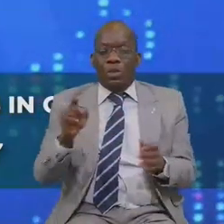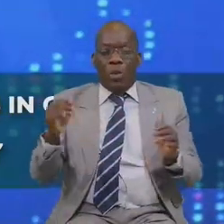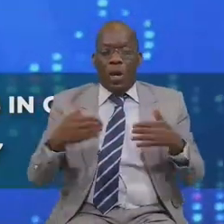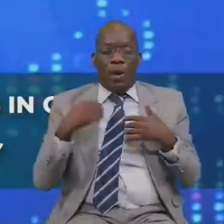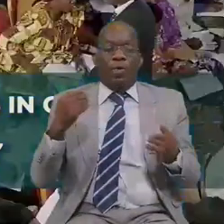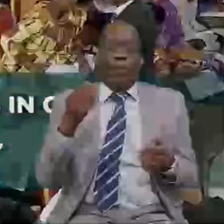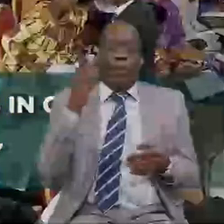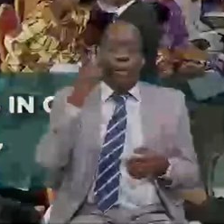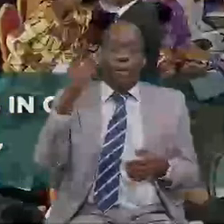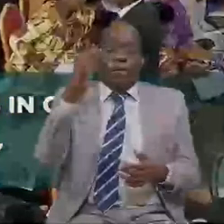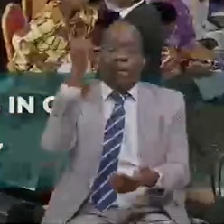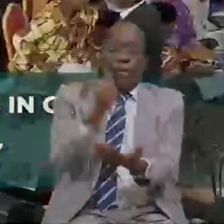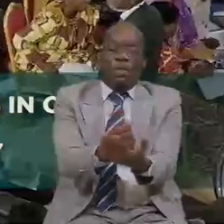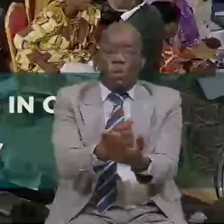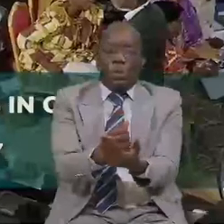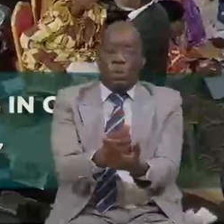Amen.